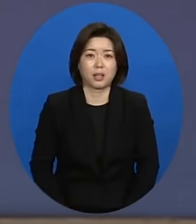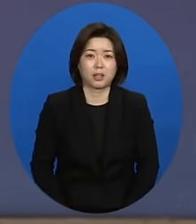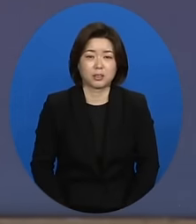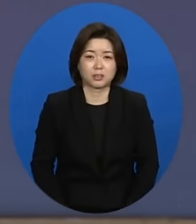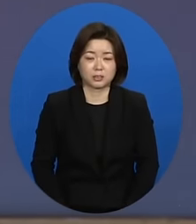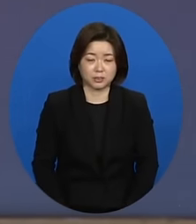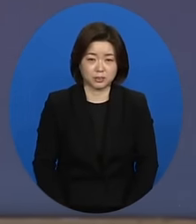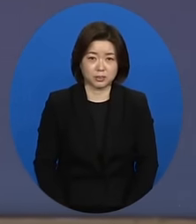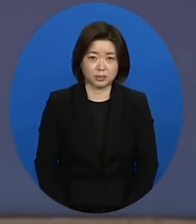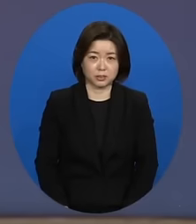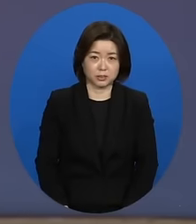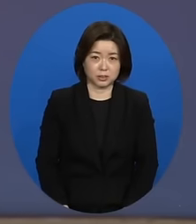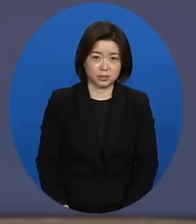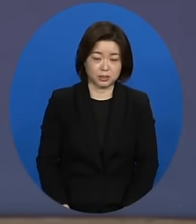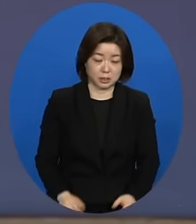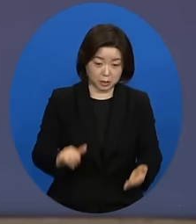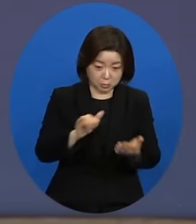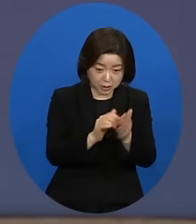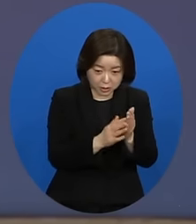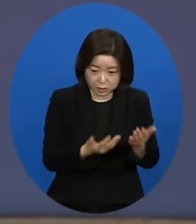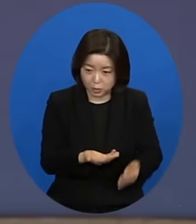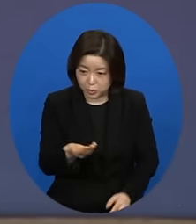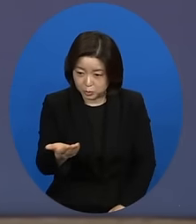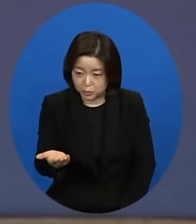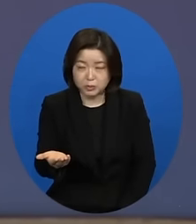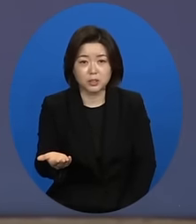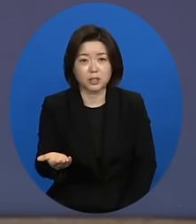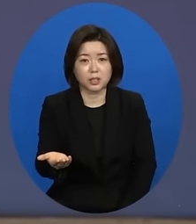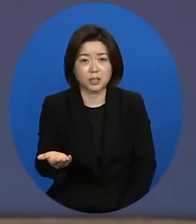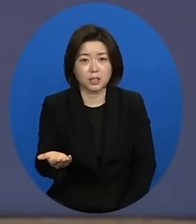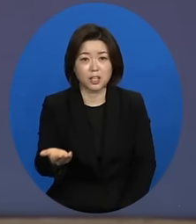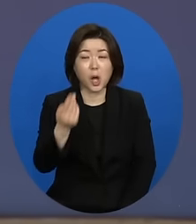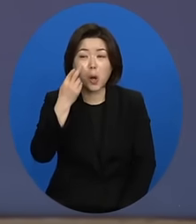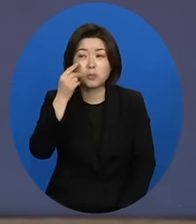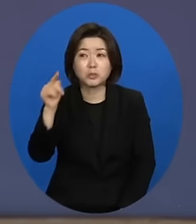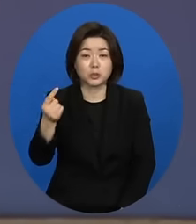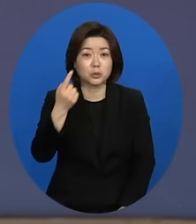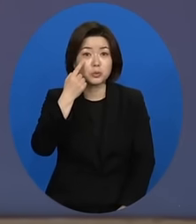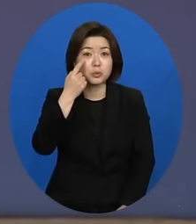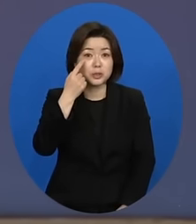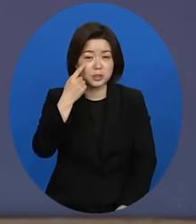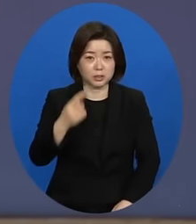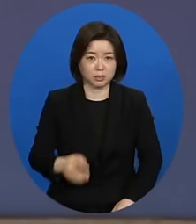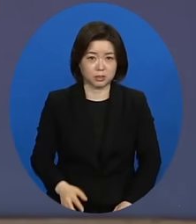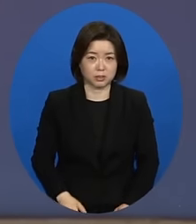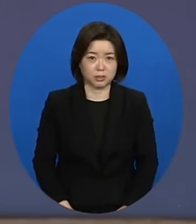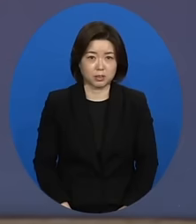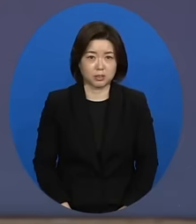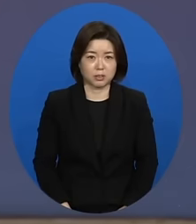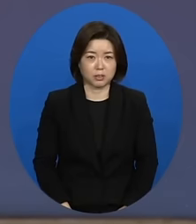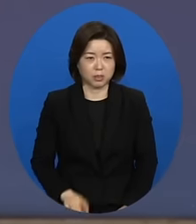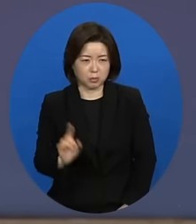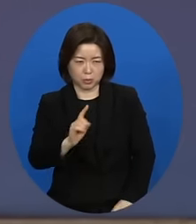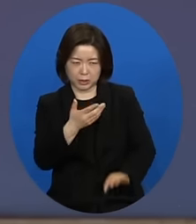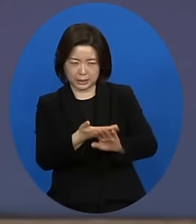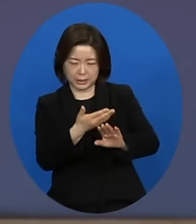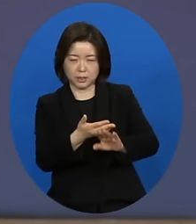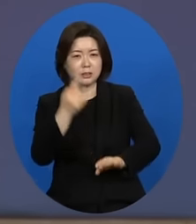이렇게 요건을 내주는데 그 미국인의 눈이 뭔가 다르더라고요.